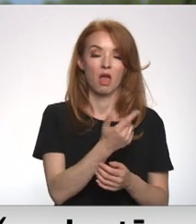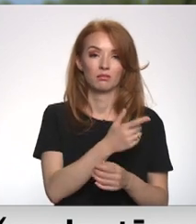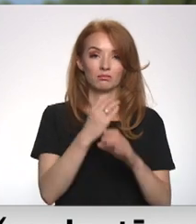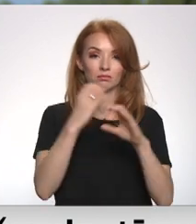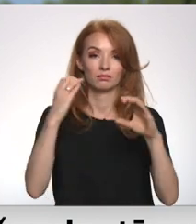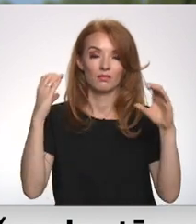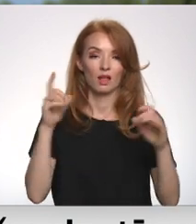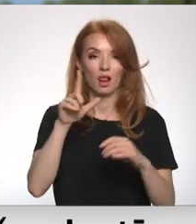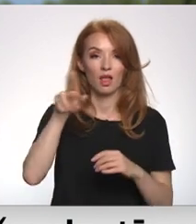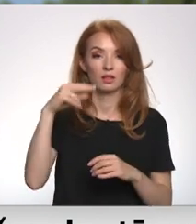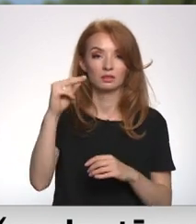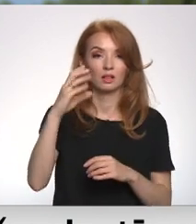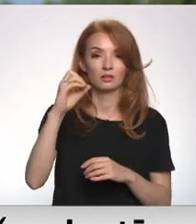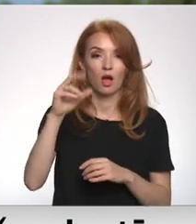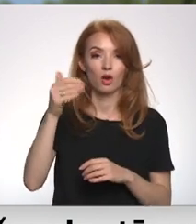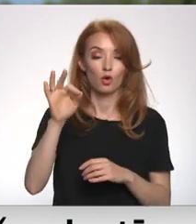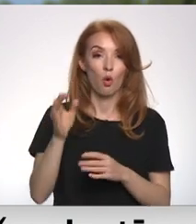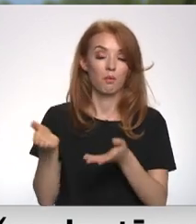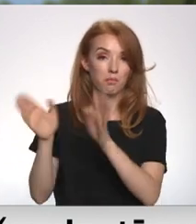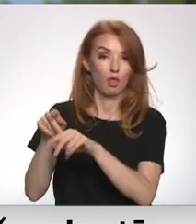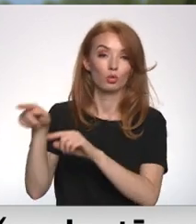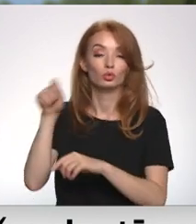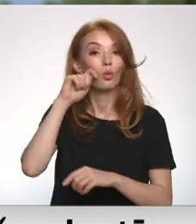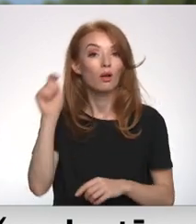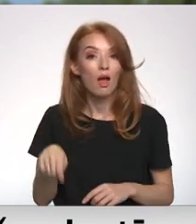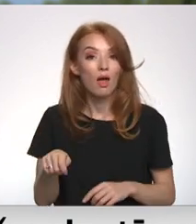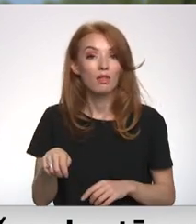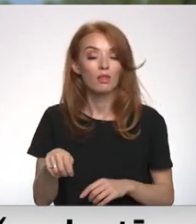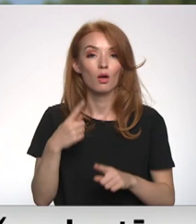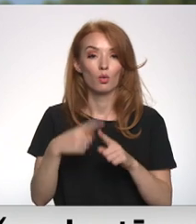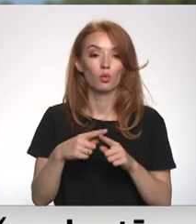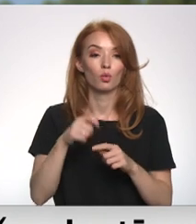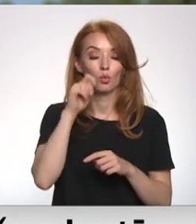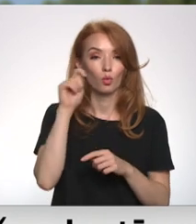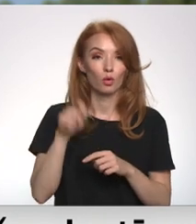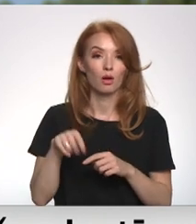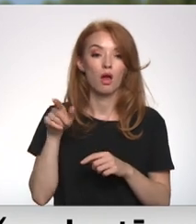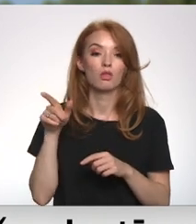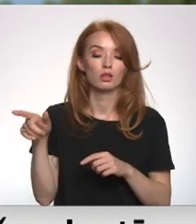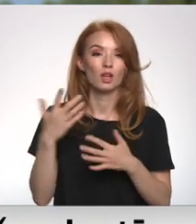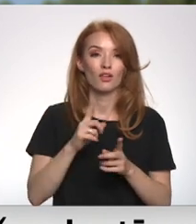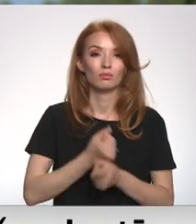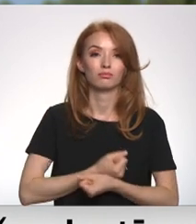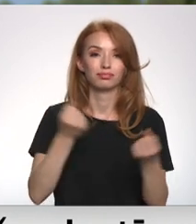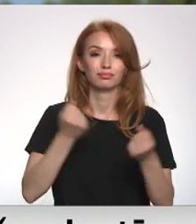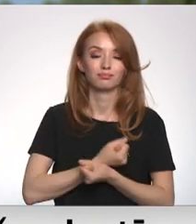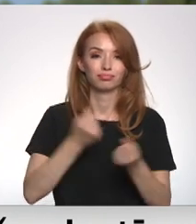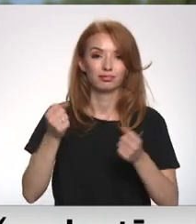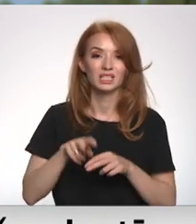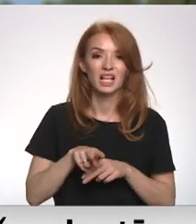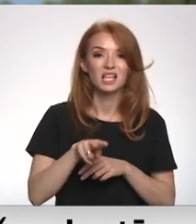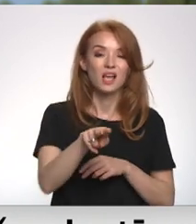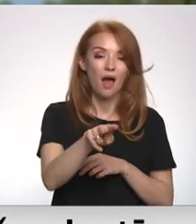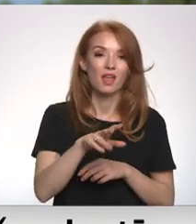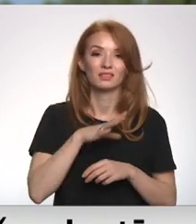realizēja kargo, ir palikuši tie Ukrainā. Ņemot vērā to, ka tad pošu Ukraiņi ir demontējuši uzspridzinošas slīdes, lai nevarētu neviens arī